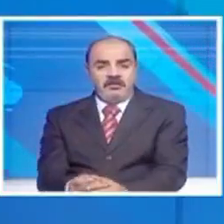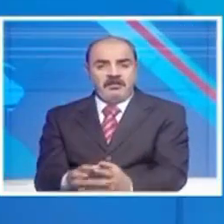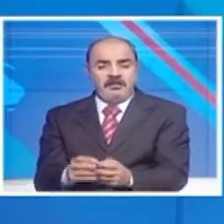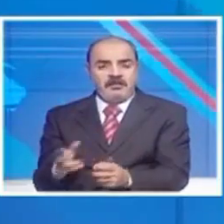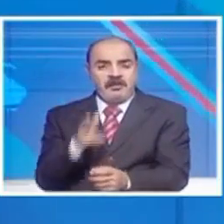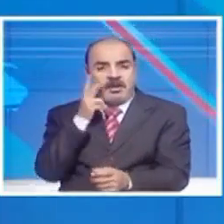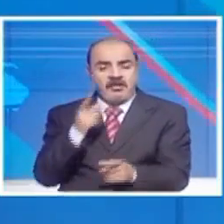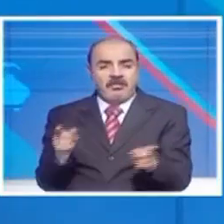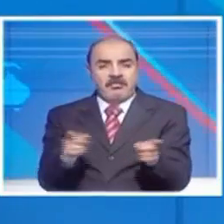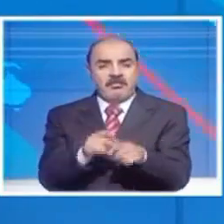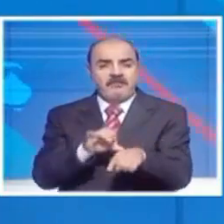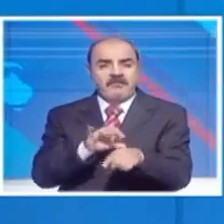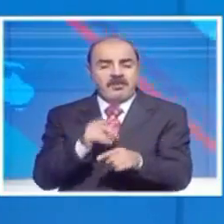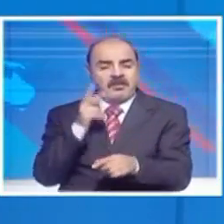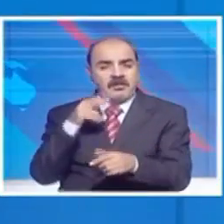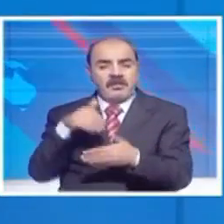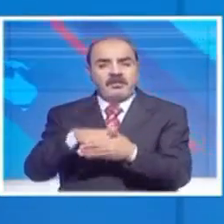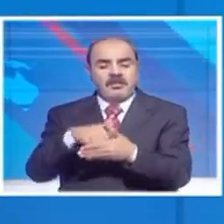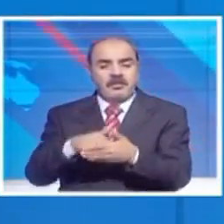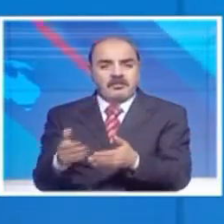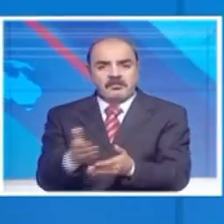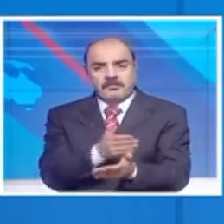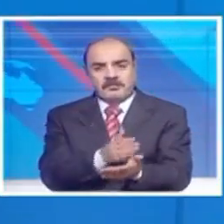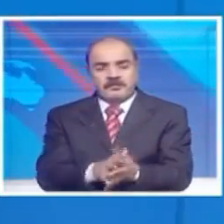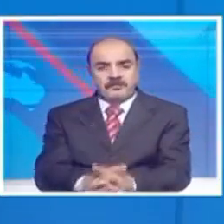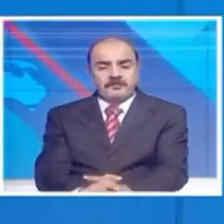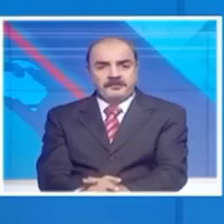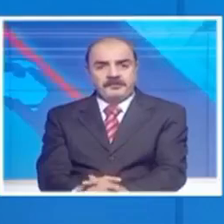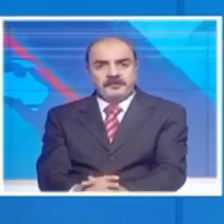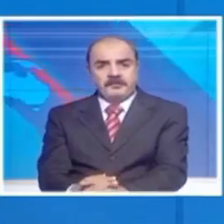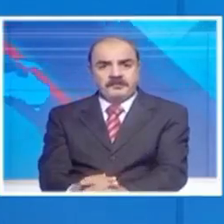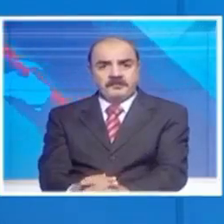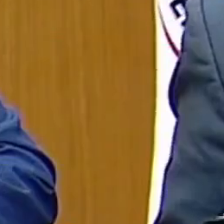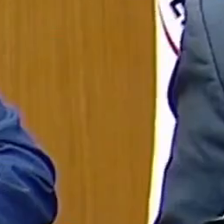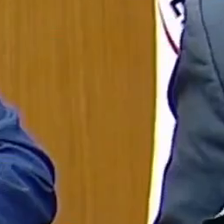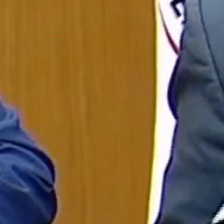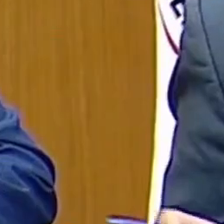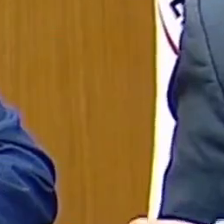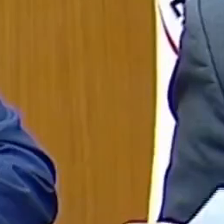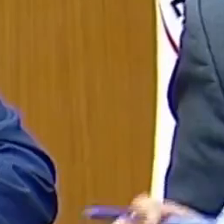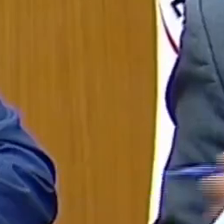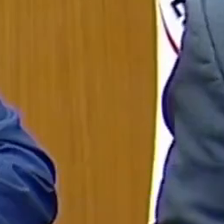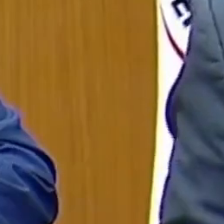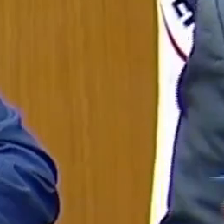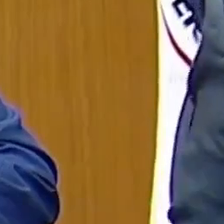مشاهدينا ننتقل الآن إلى مؤتمر صحفي من مقر الهيئة الوطنية للانتخابات.